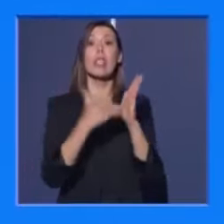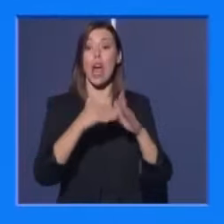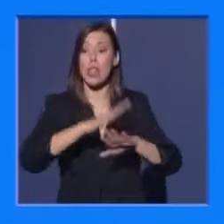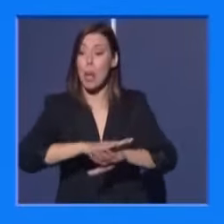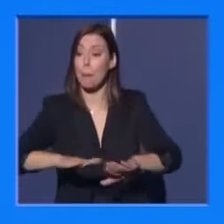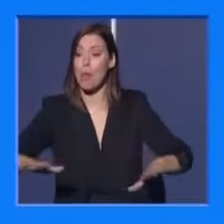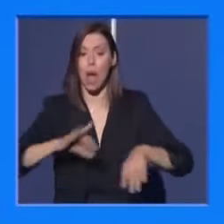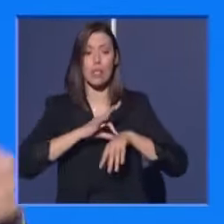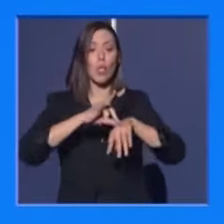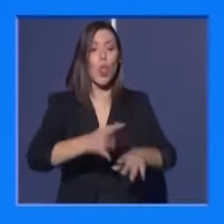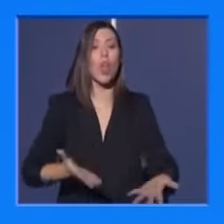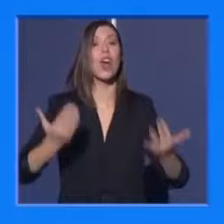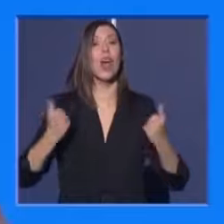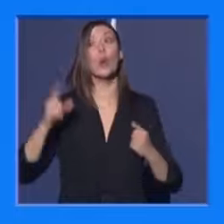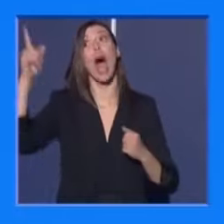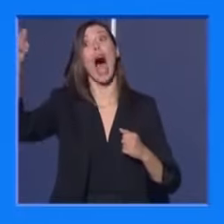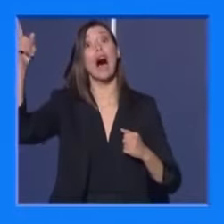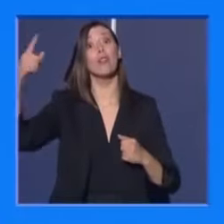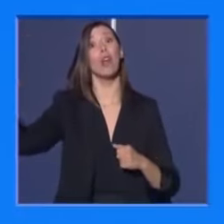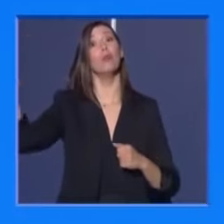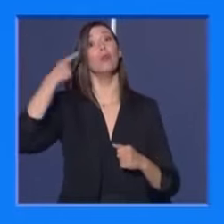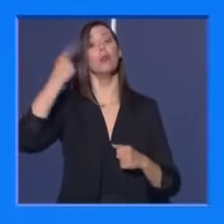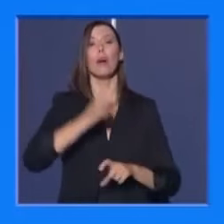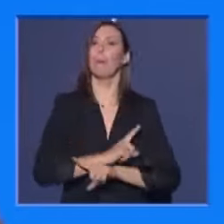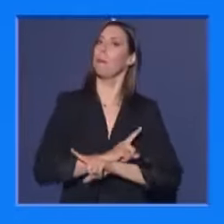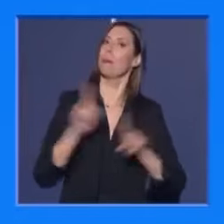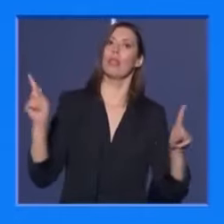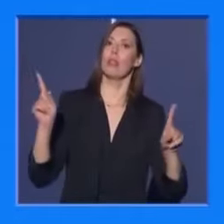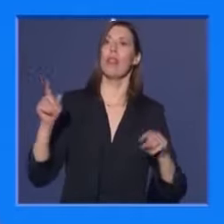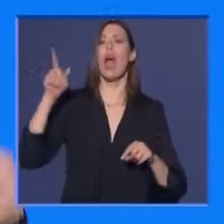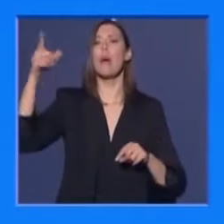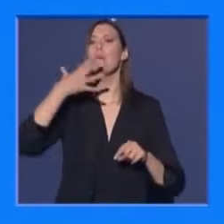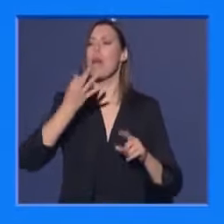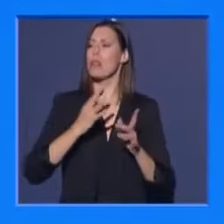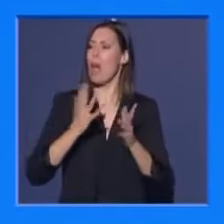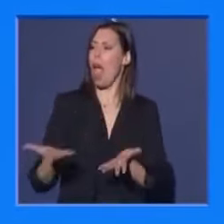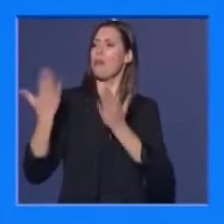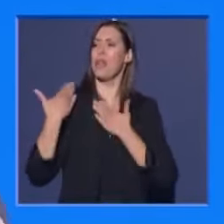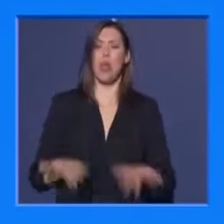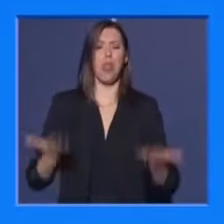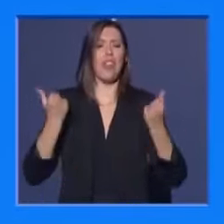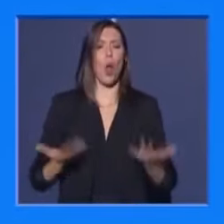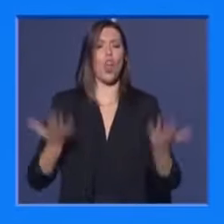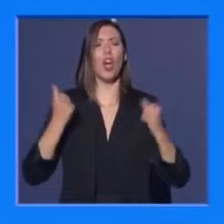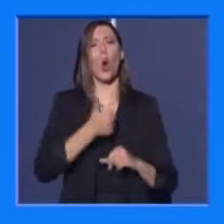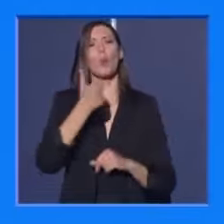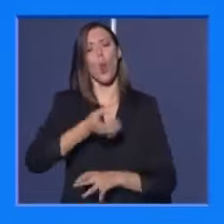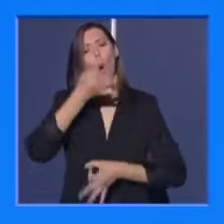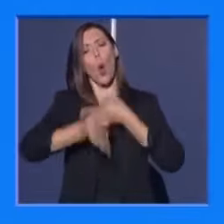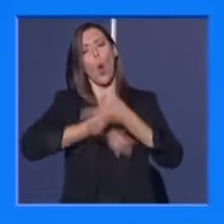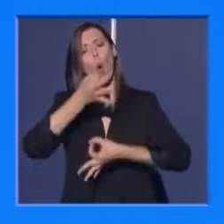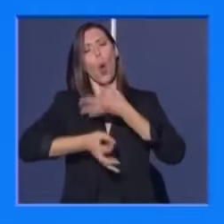κάνει υποδείξεις. Μαθήματα από ανεύθυνους παρατηρητές που βλέπουν και σχολιάζουν από μακριά